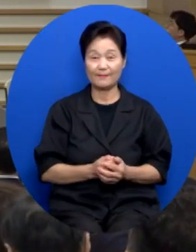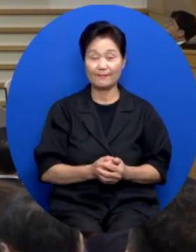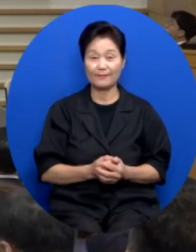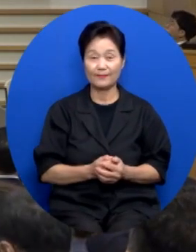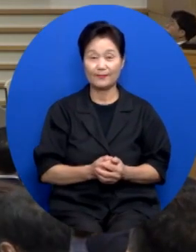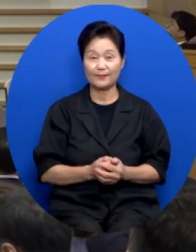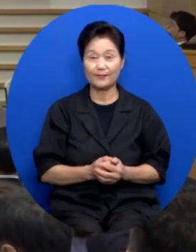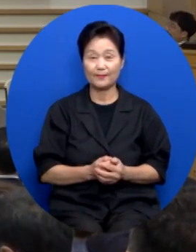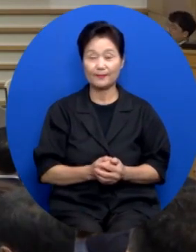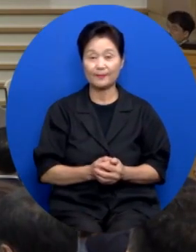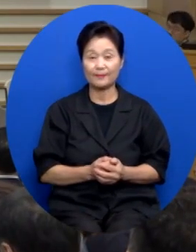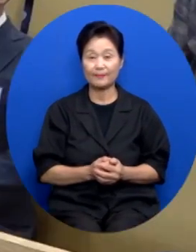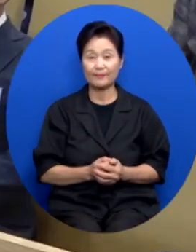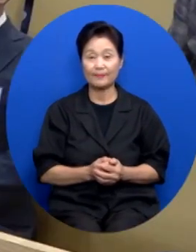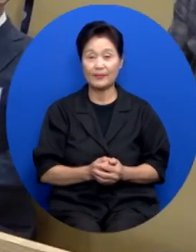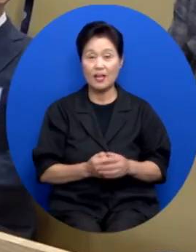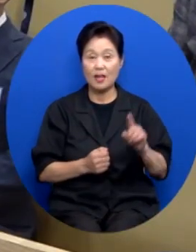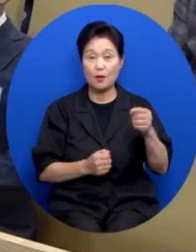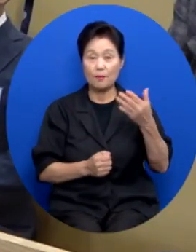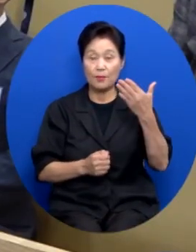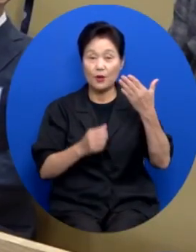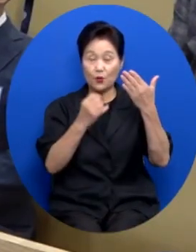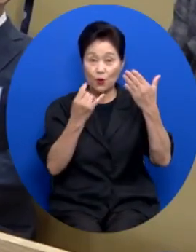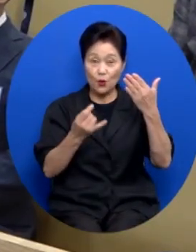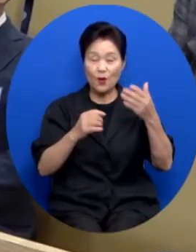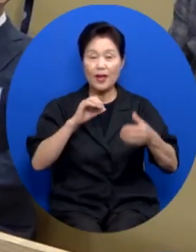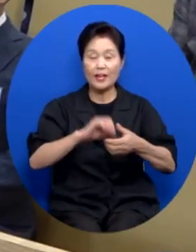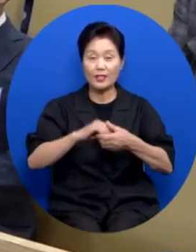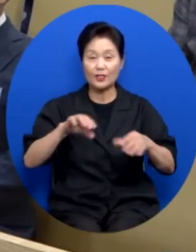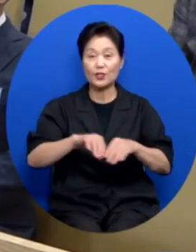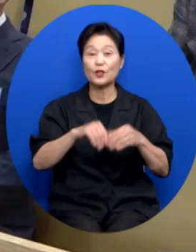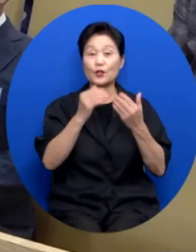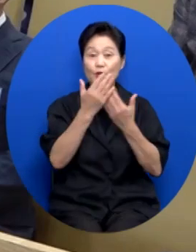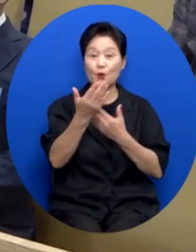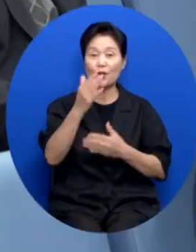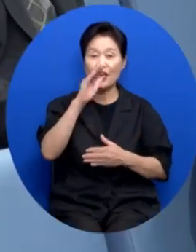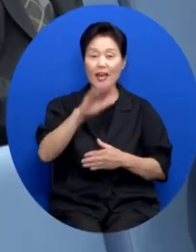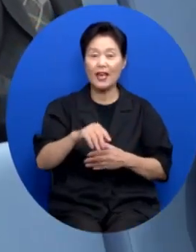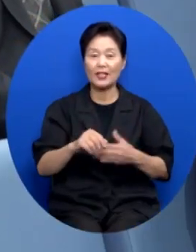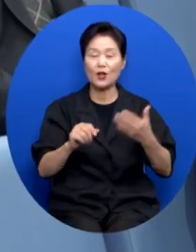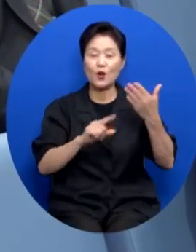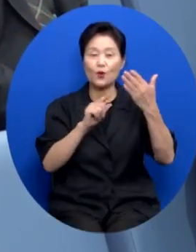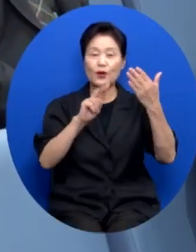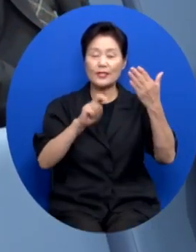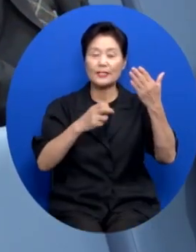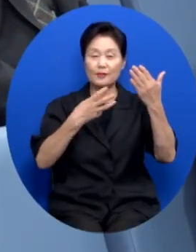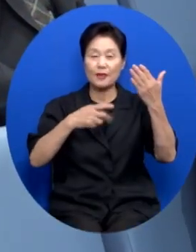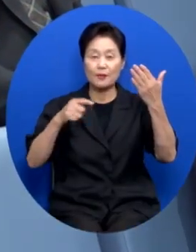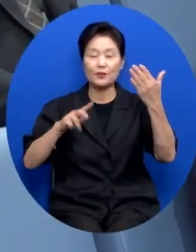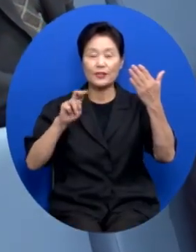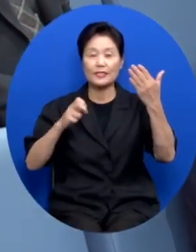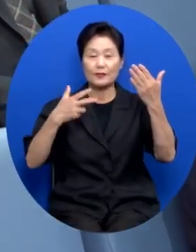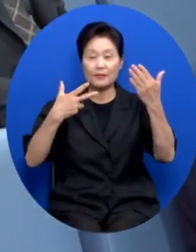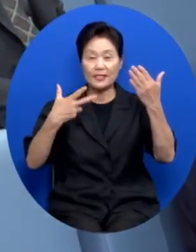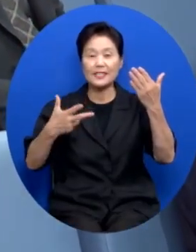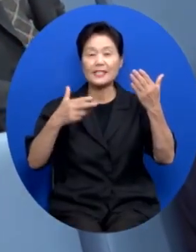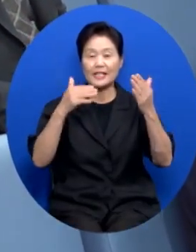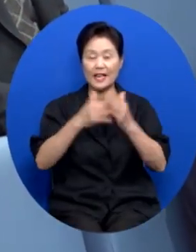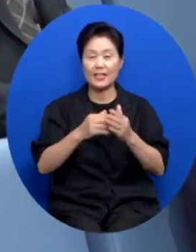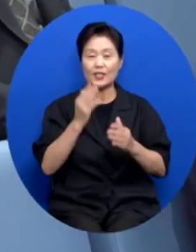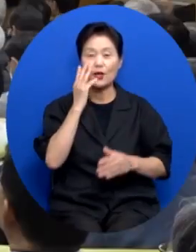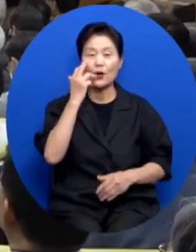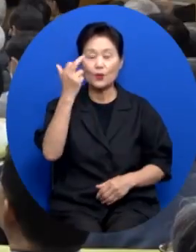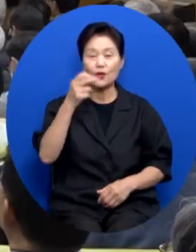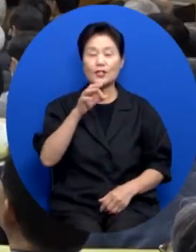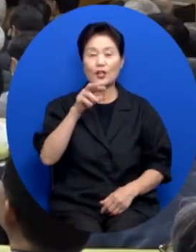대한예수교장로회 합동총회 제109회 정기총회는 오는 23일부터 27일까지 울산 우정교회에서